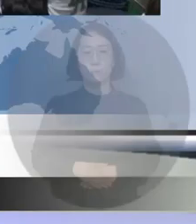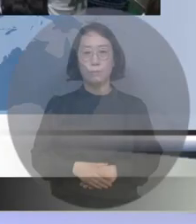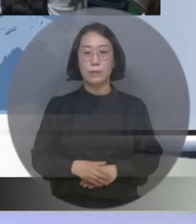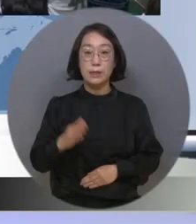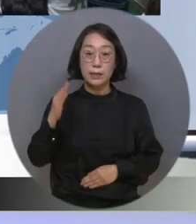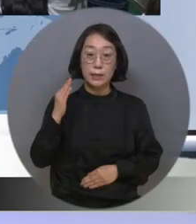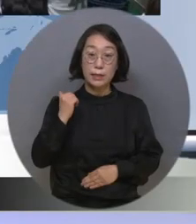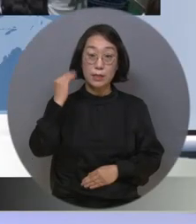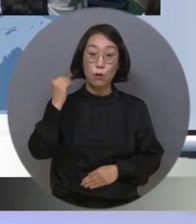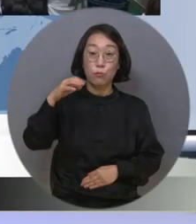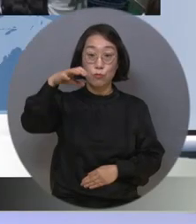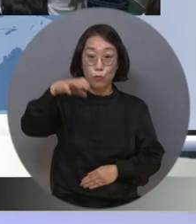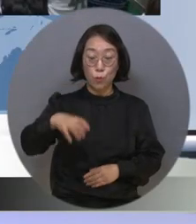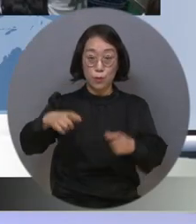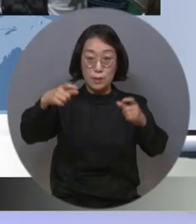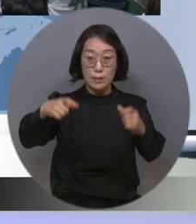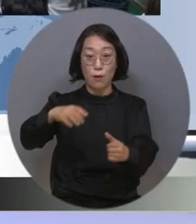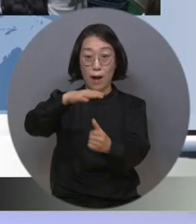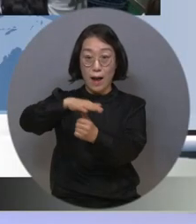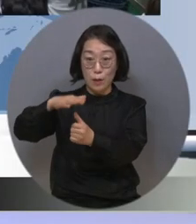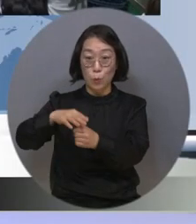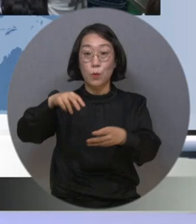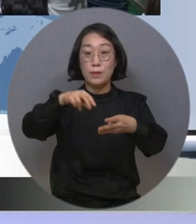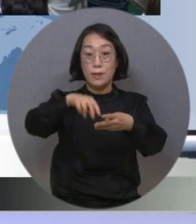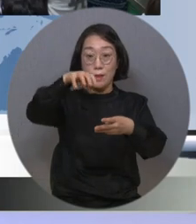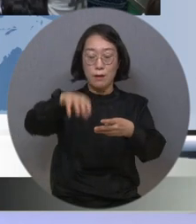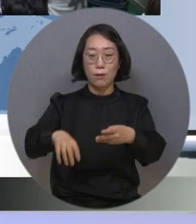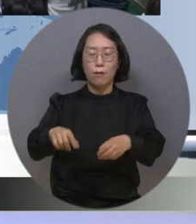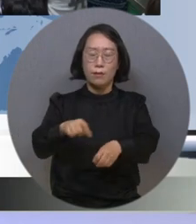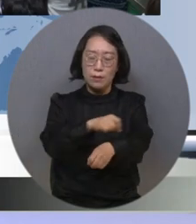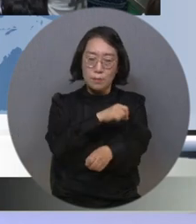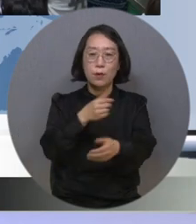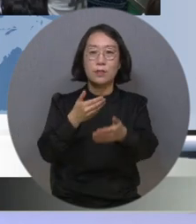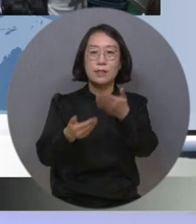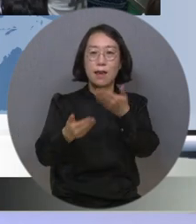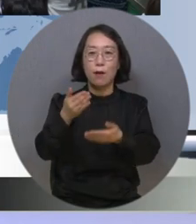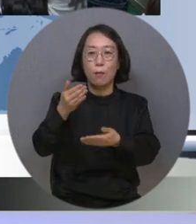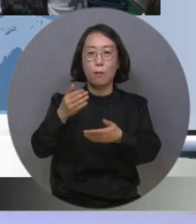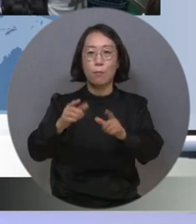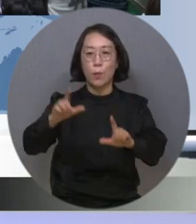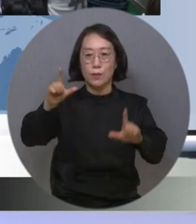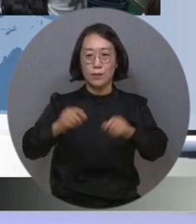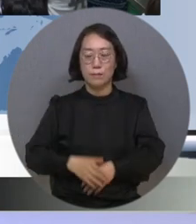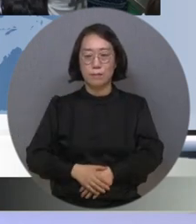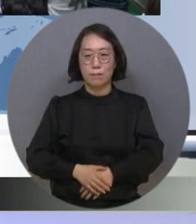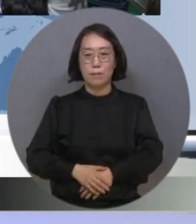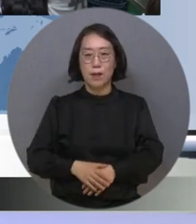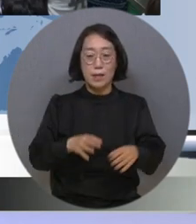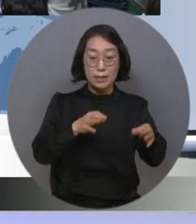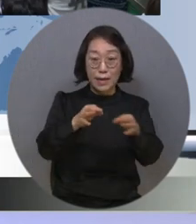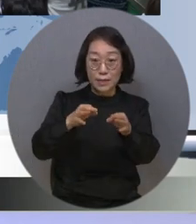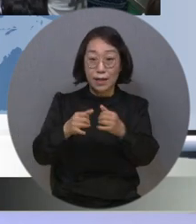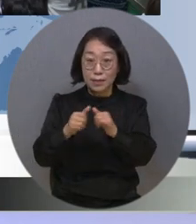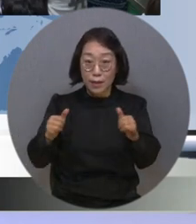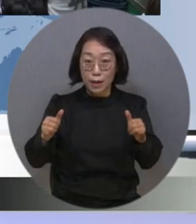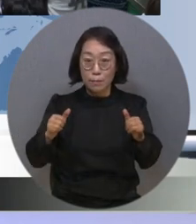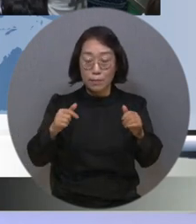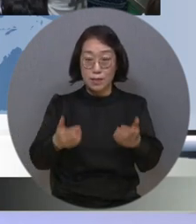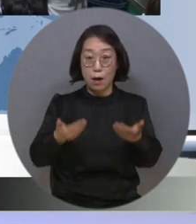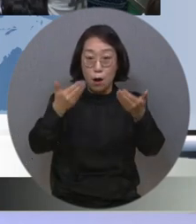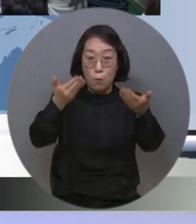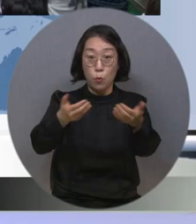경기도 의정부의 한 지역아동센터에서 이색 체험 행사가 열렸습니다. 지역 내 상공인들로 구성된